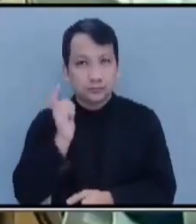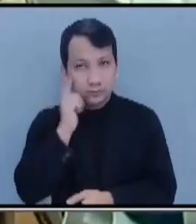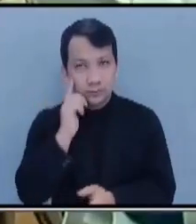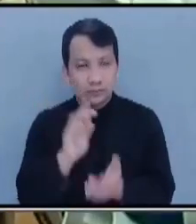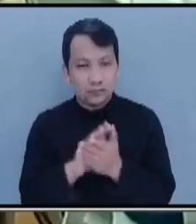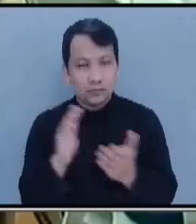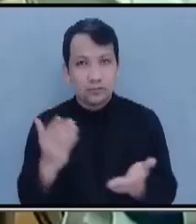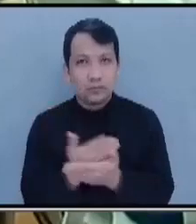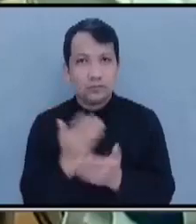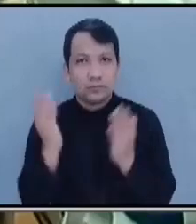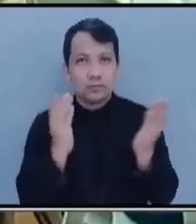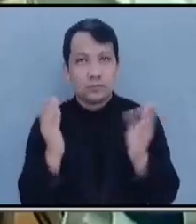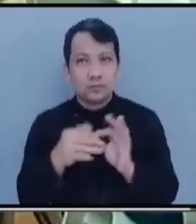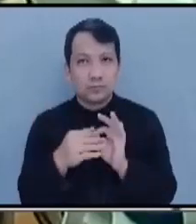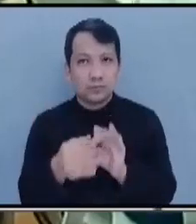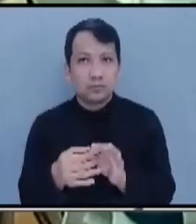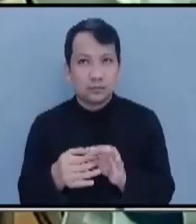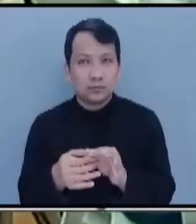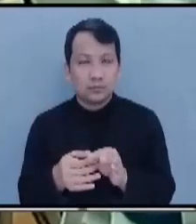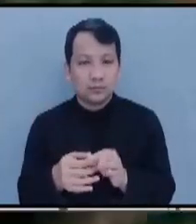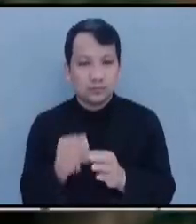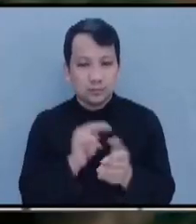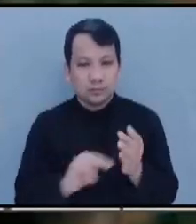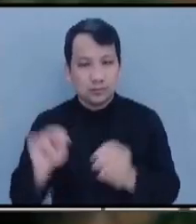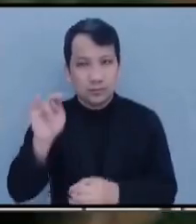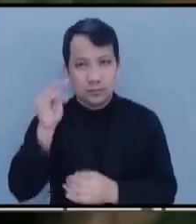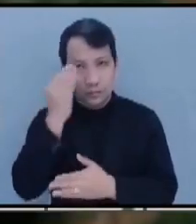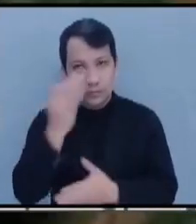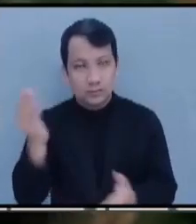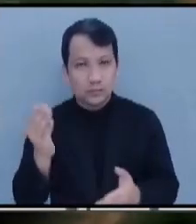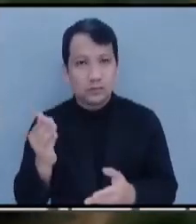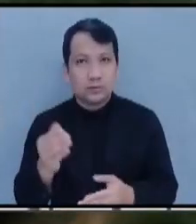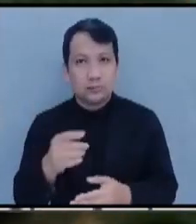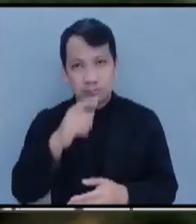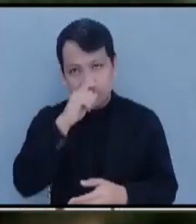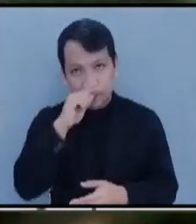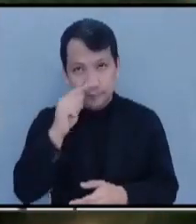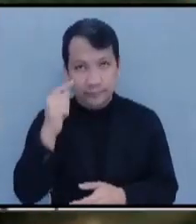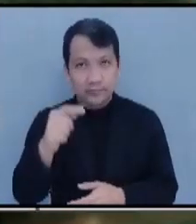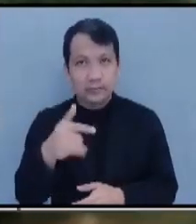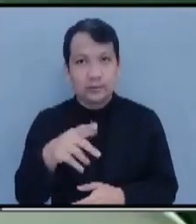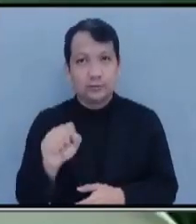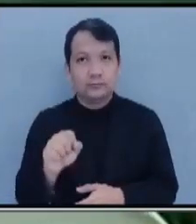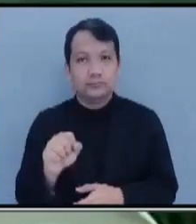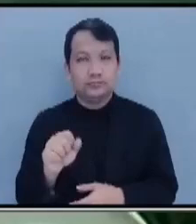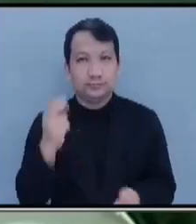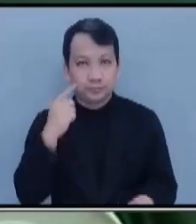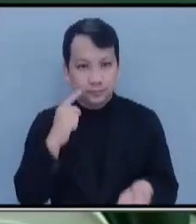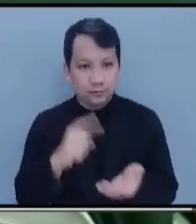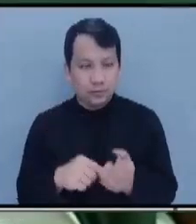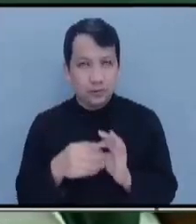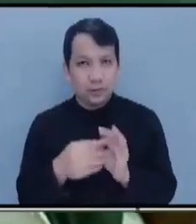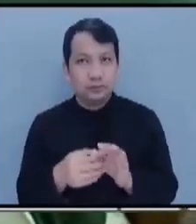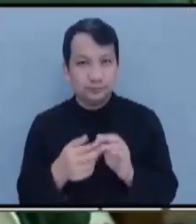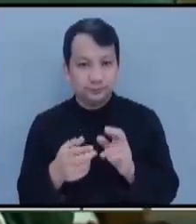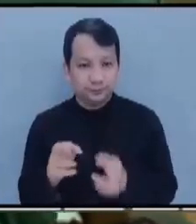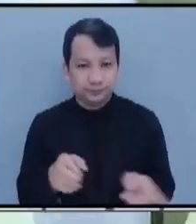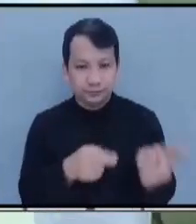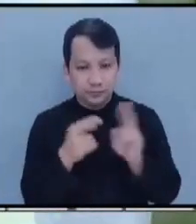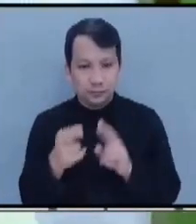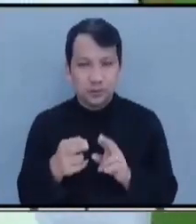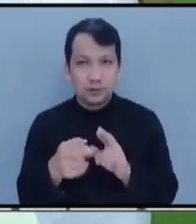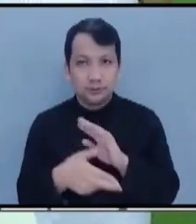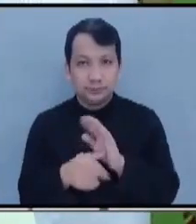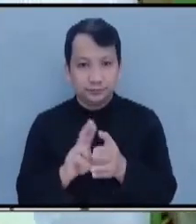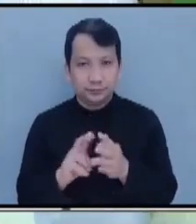Servicio Fair sa Ilocos Norte. Libreng theoretical driving course, pagpaparehistro at renewal ng lisensya ang alok ng LTO.